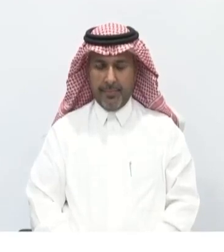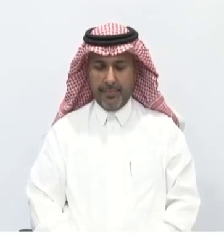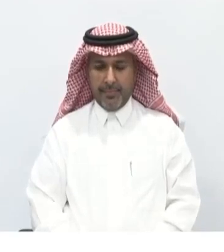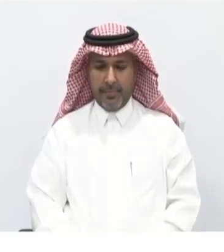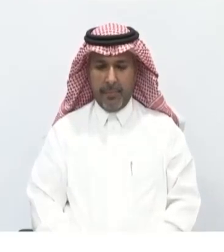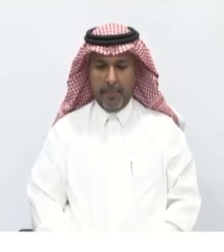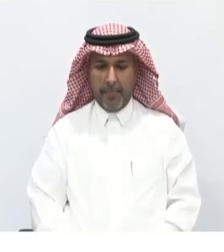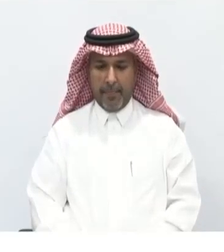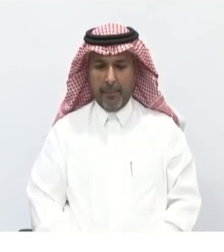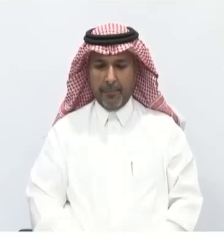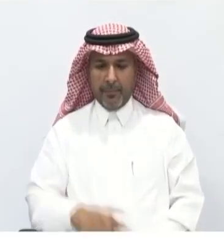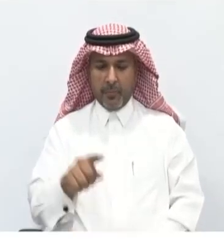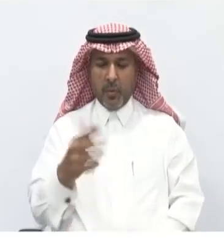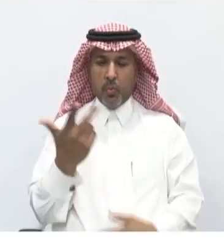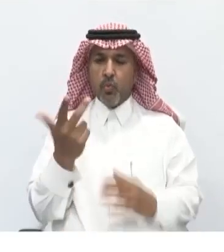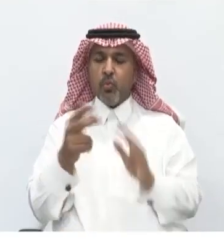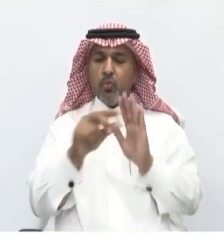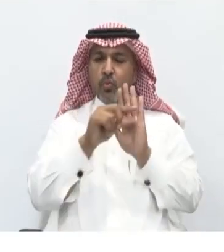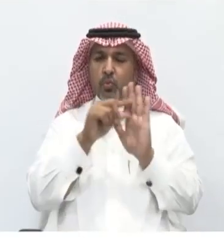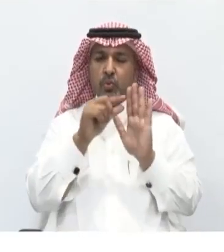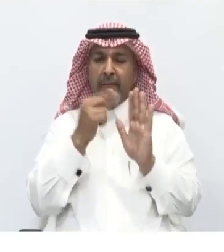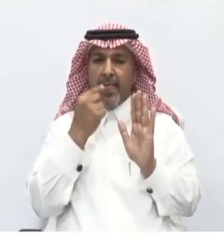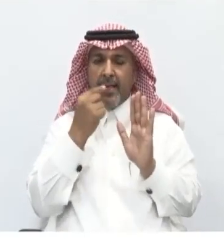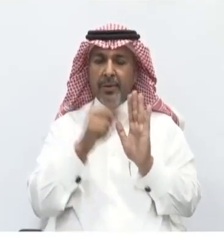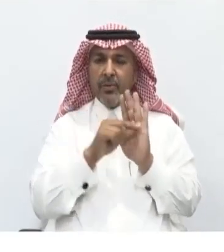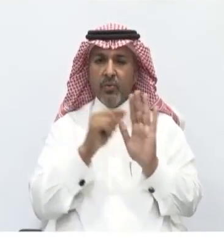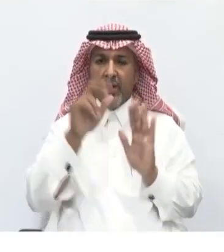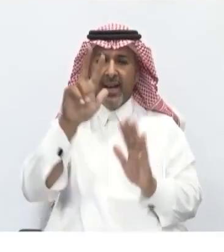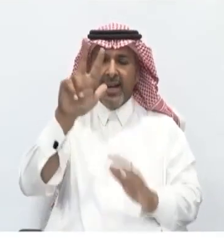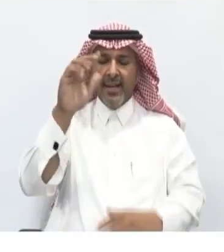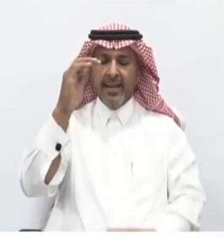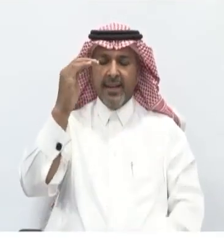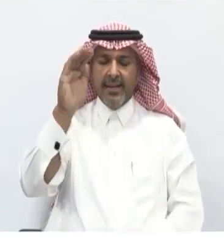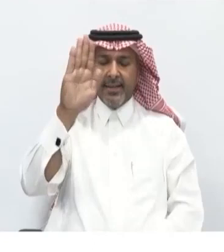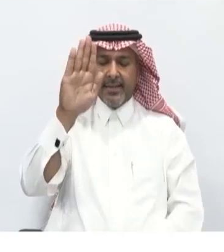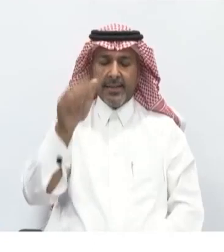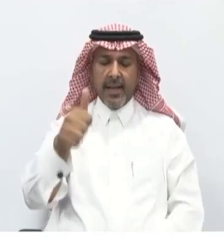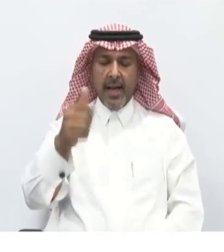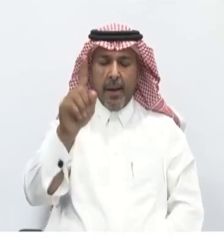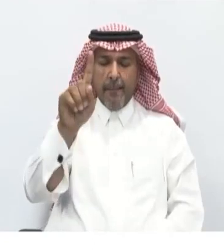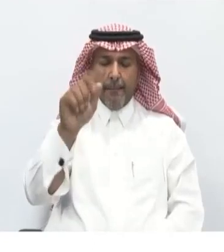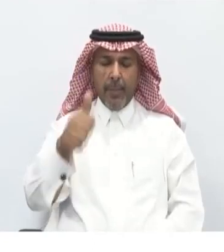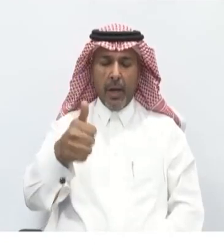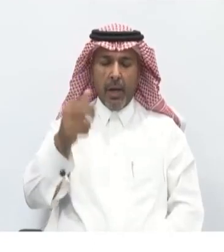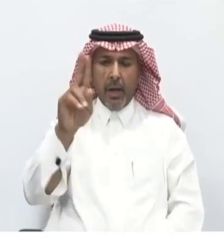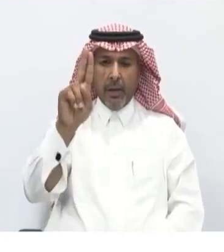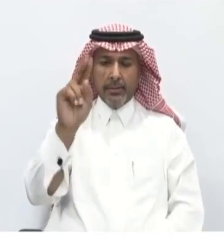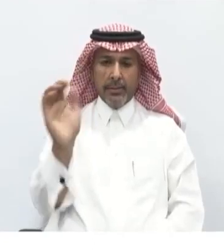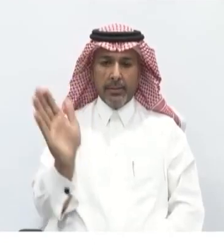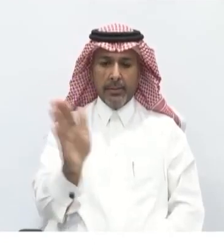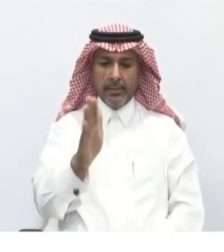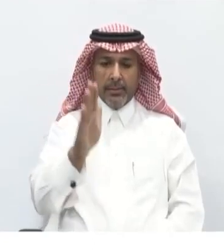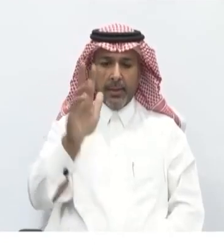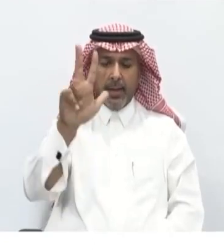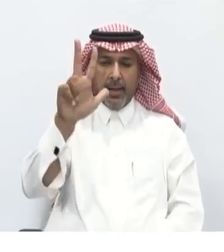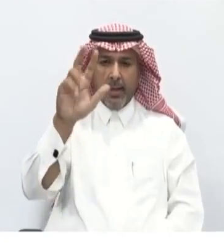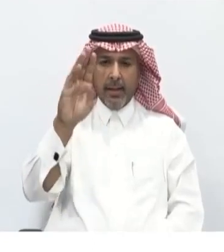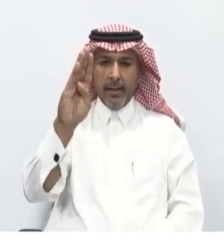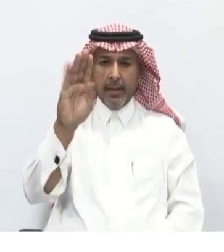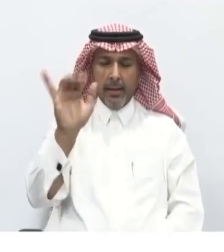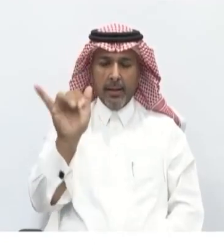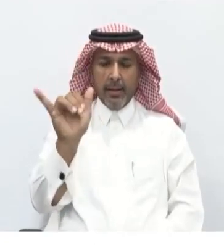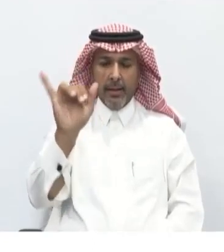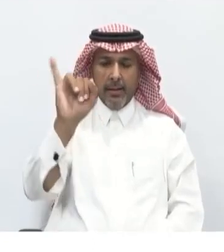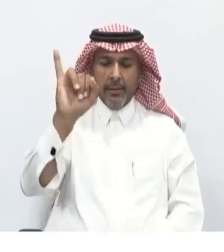لنسترجع معا الحسابات الكيميائيه وهو دراسه العلاقات الكميه قلنا الكميه اي ارقام واعداد اذا